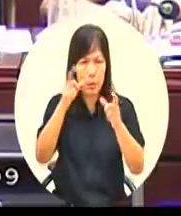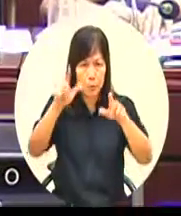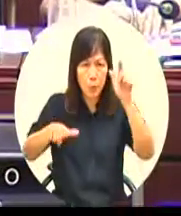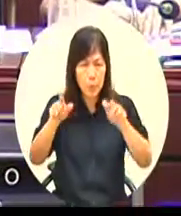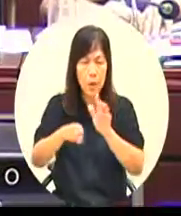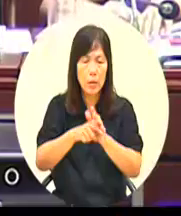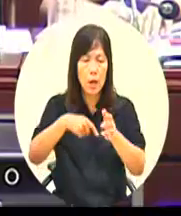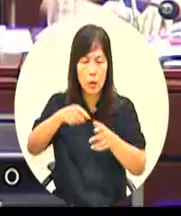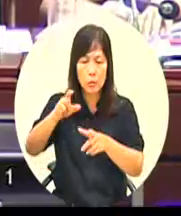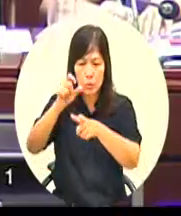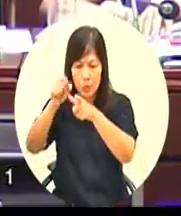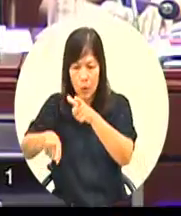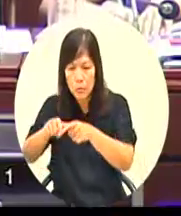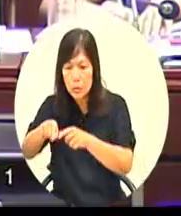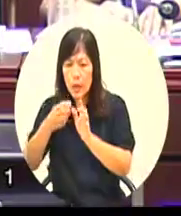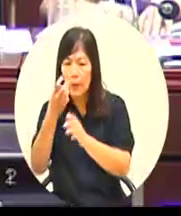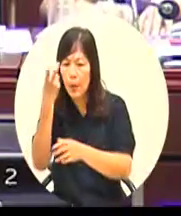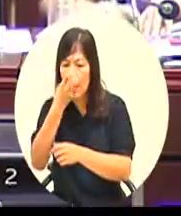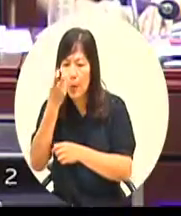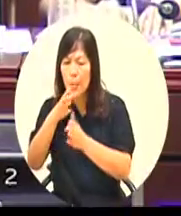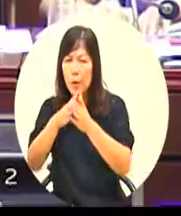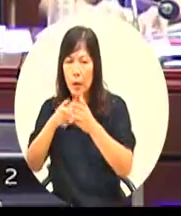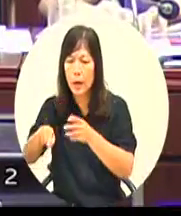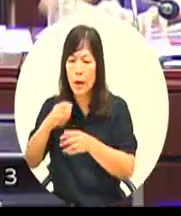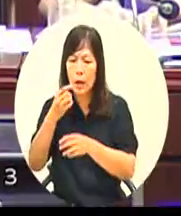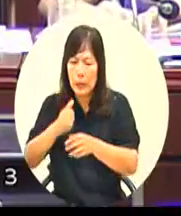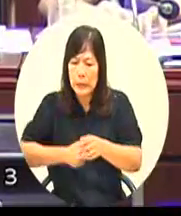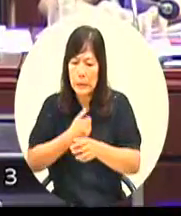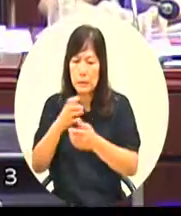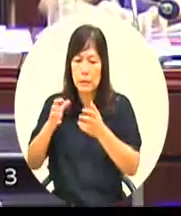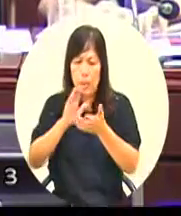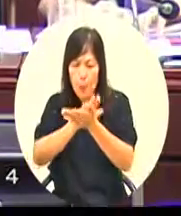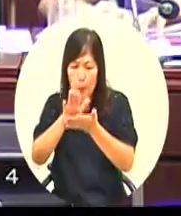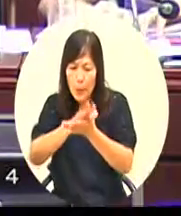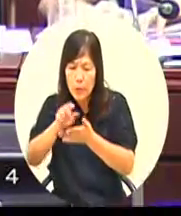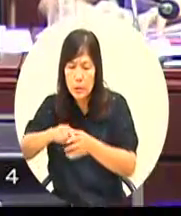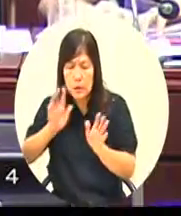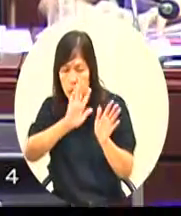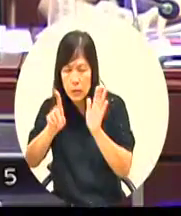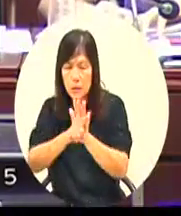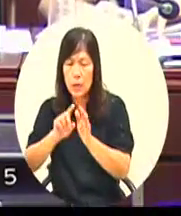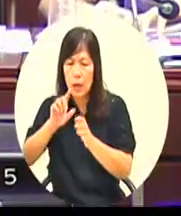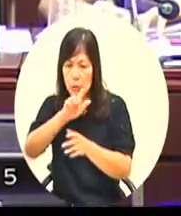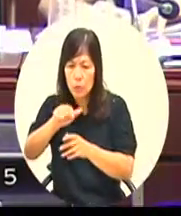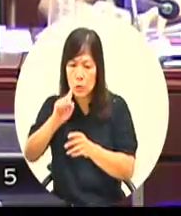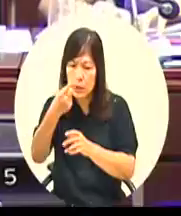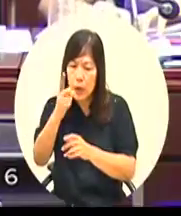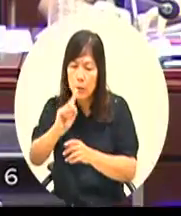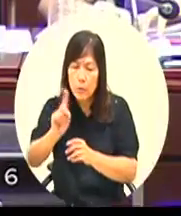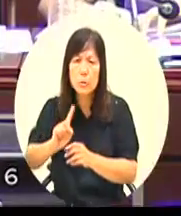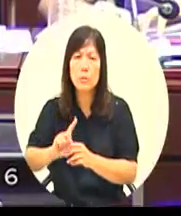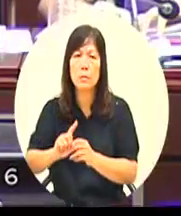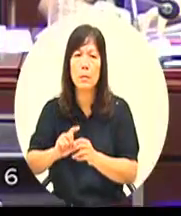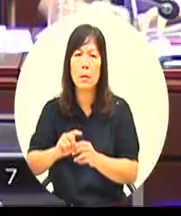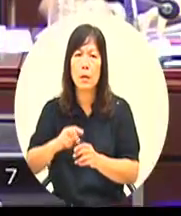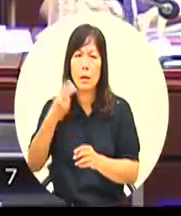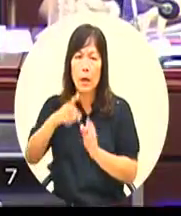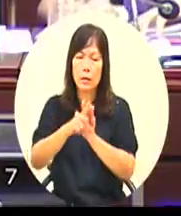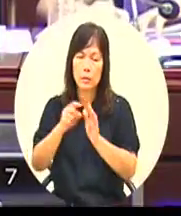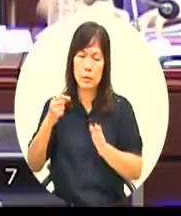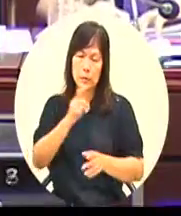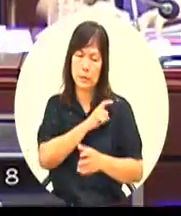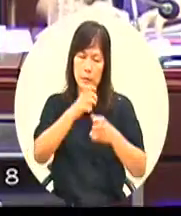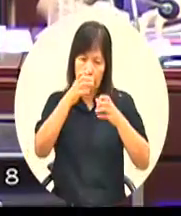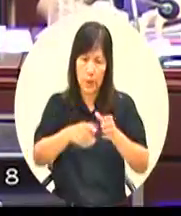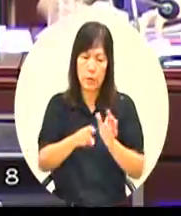团膳的厂商呢去抽查，看他的实际的卫生情况、食材的来源的情况。那如果是自己办的，那更